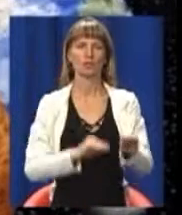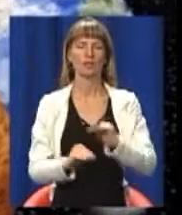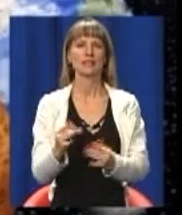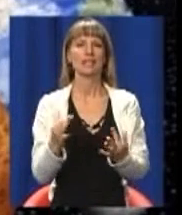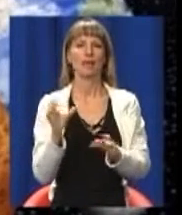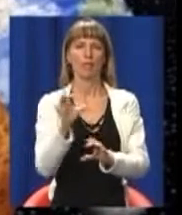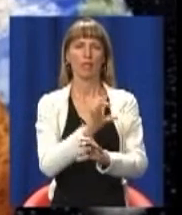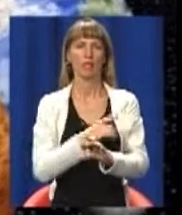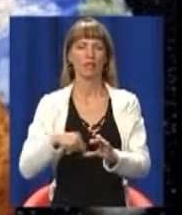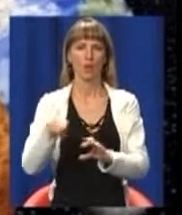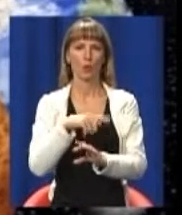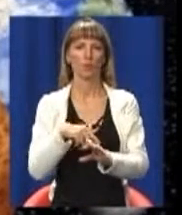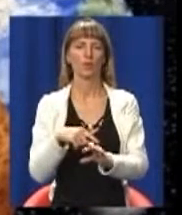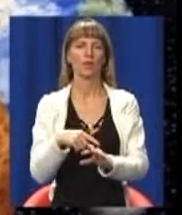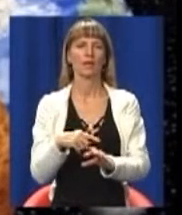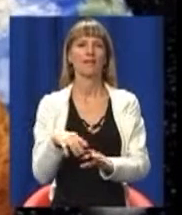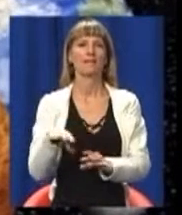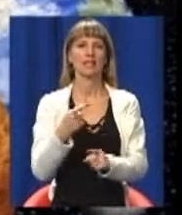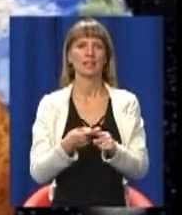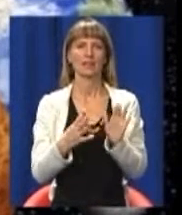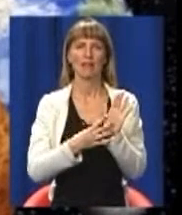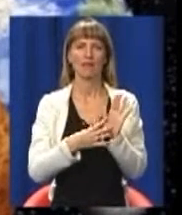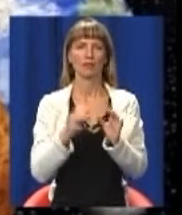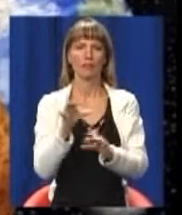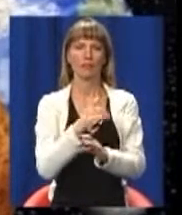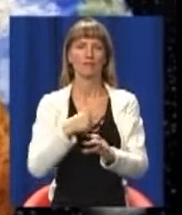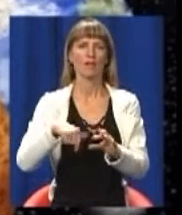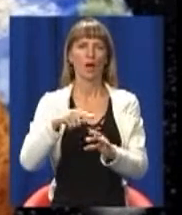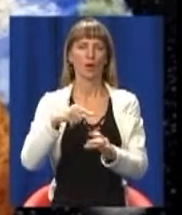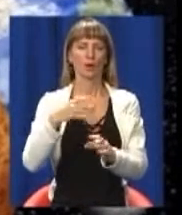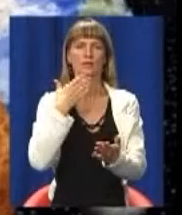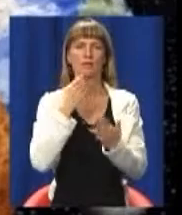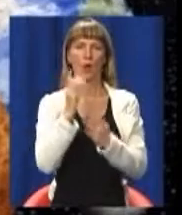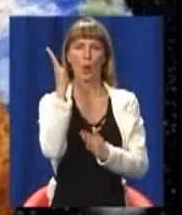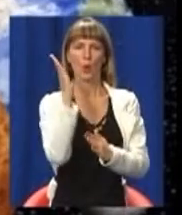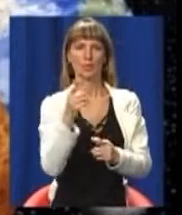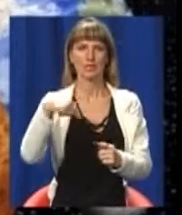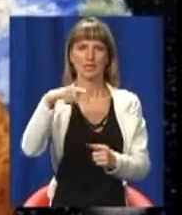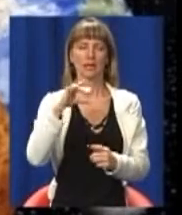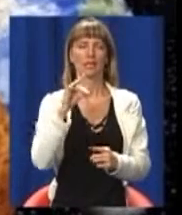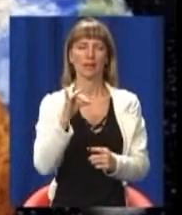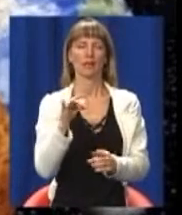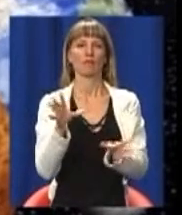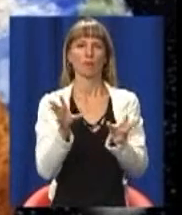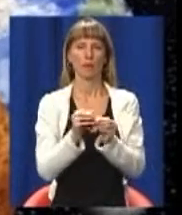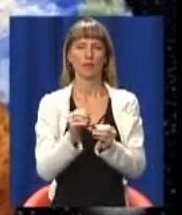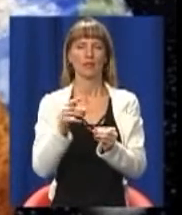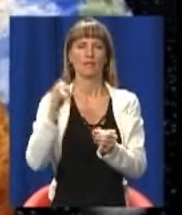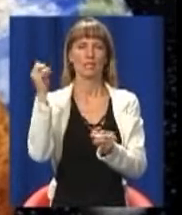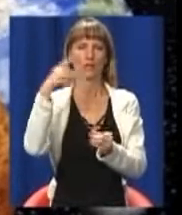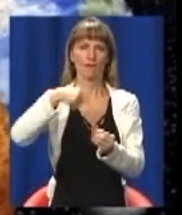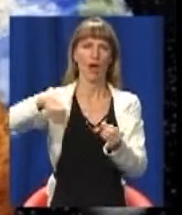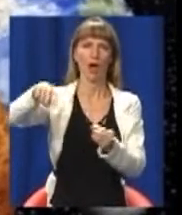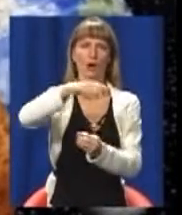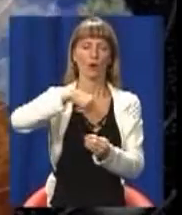скільки планет до неї входить. Так ось, всі ці 9 планет обертаються навколо своєї осі і одночасно навколо Сонця. Сонце має гравітаційну